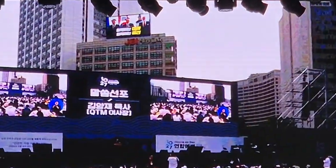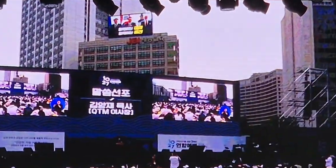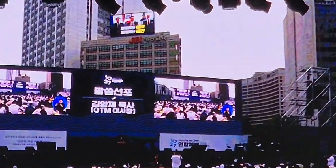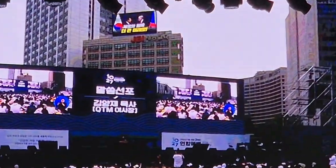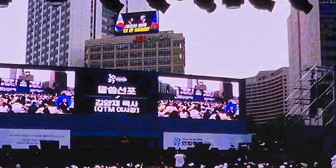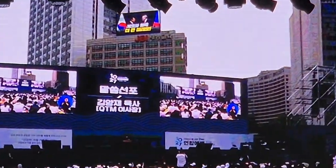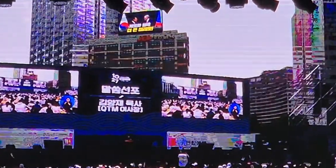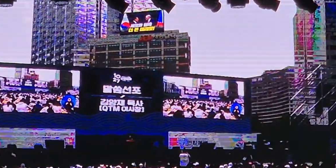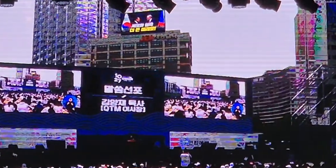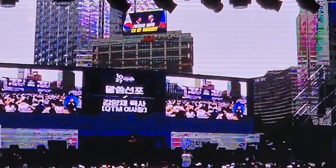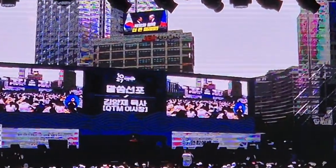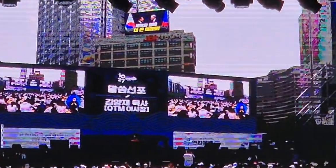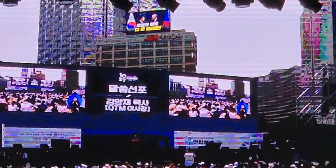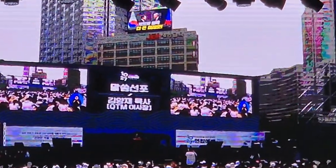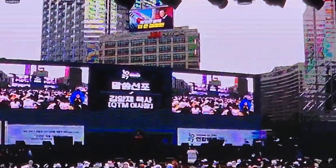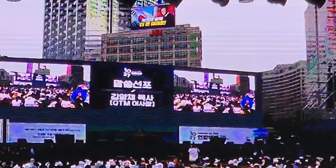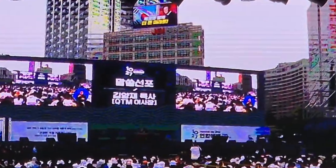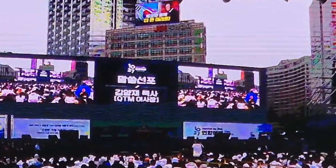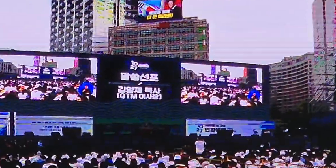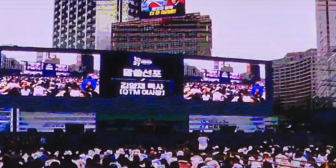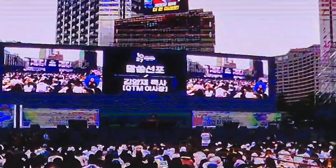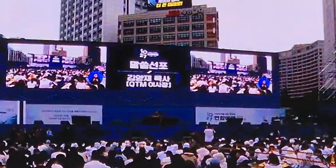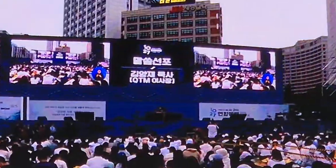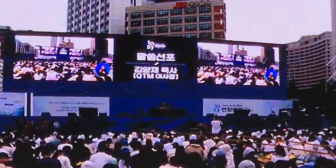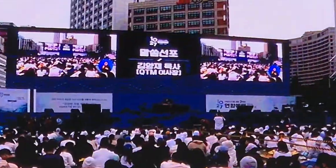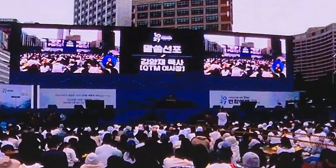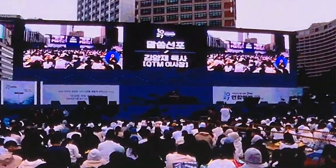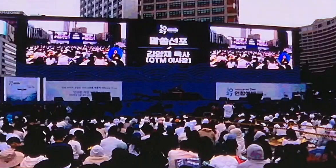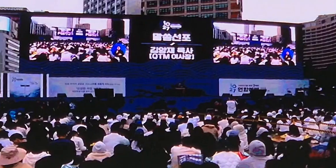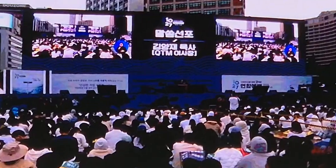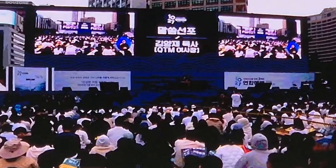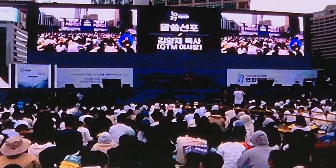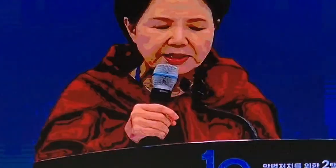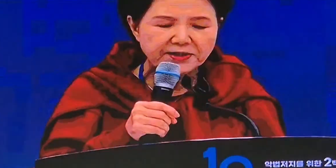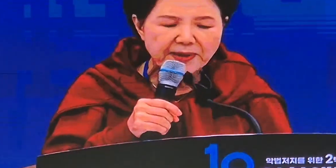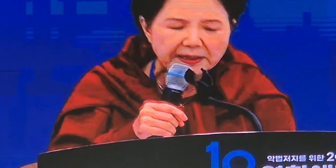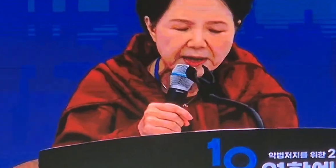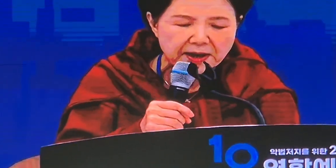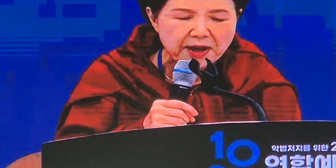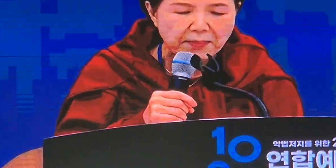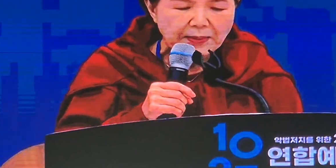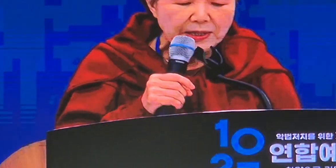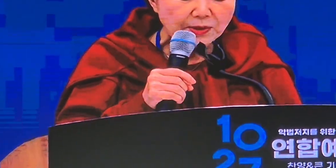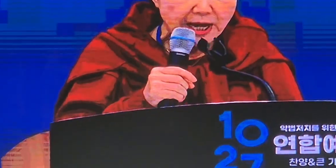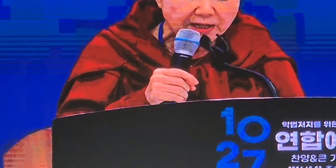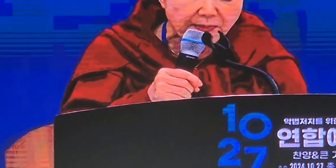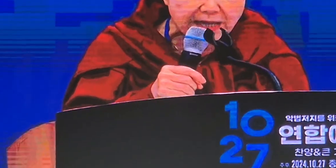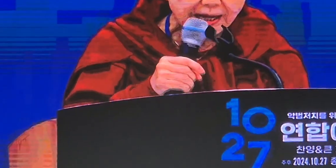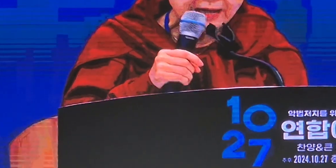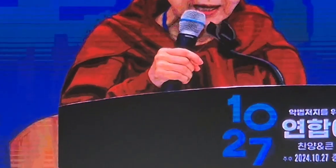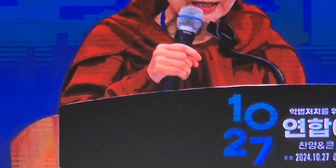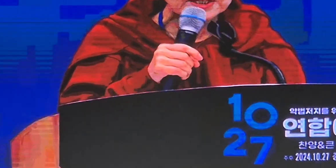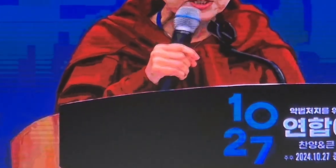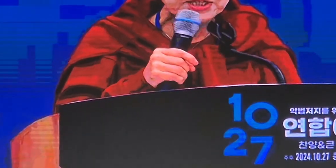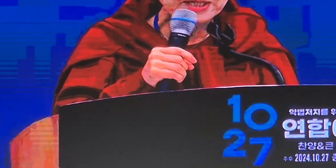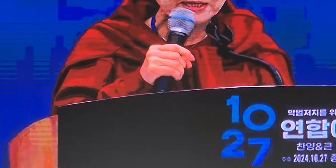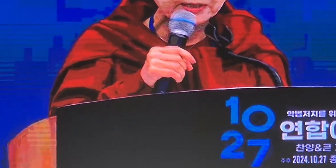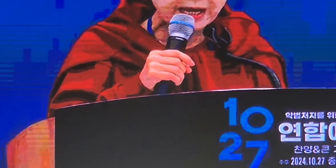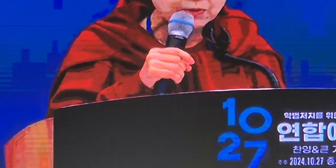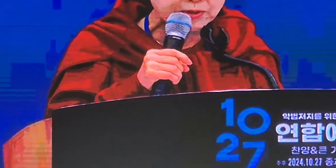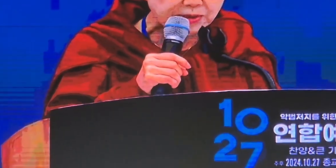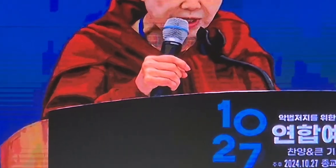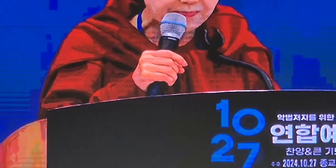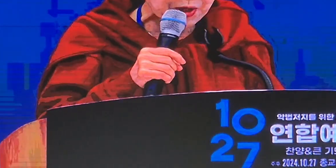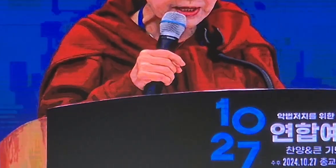됩니다. 에스겔 1장에서 저는 혼자 착하다고 생각했지만 바벨론의 그발강가 같은